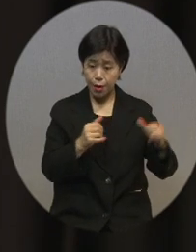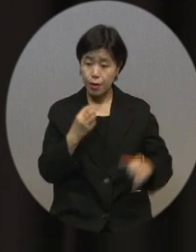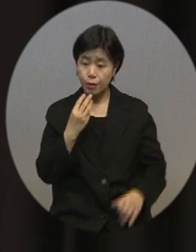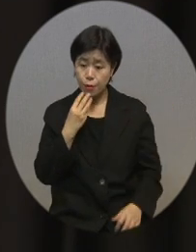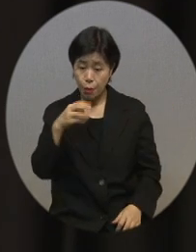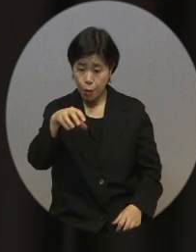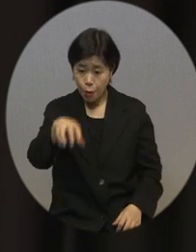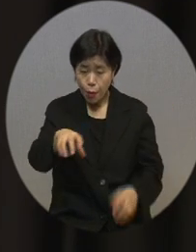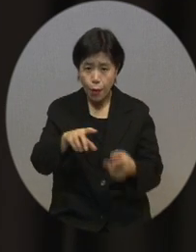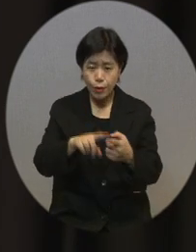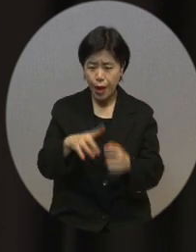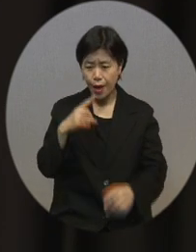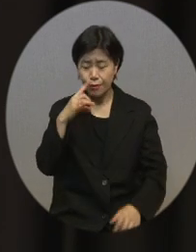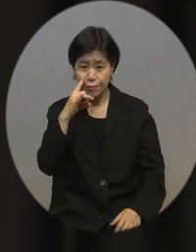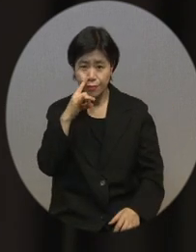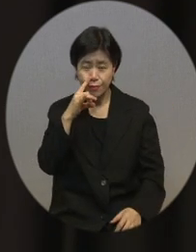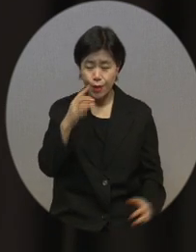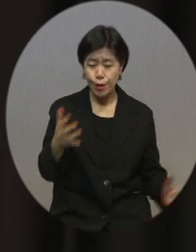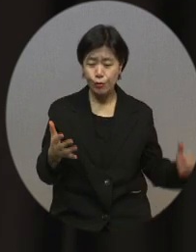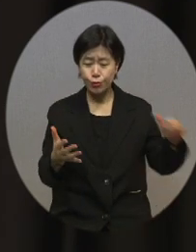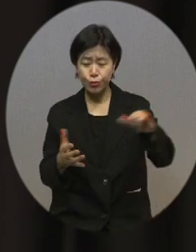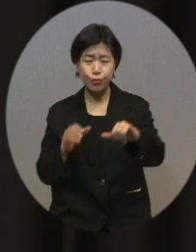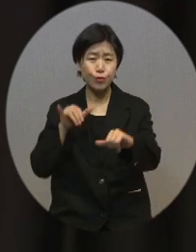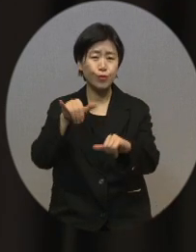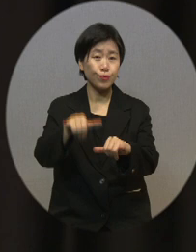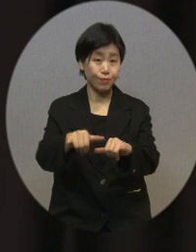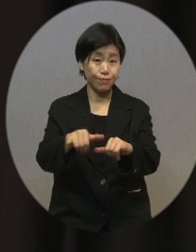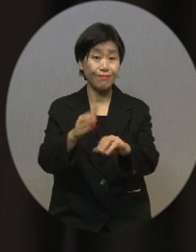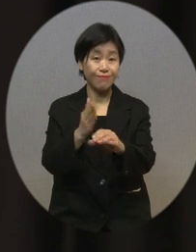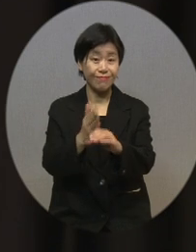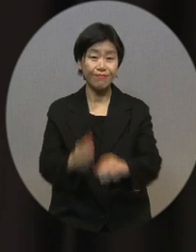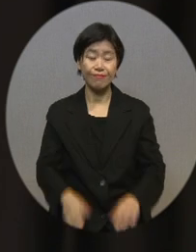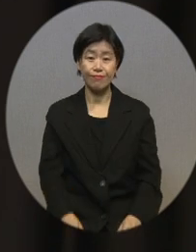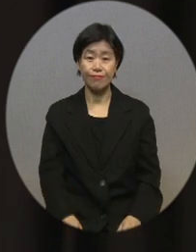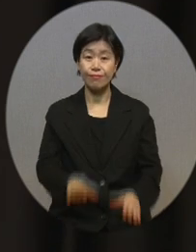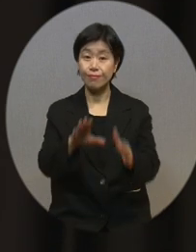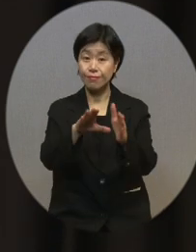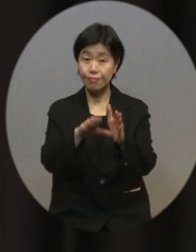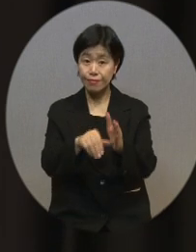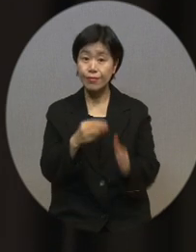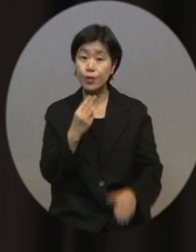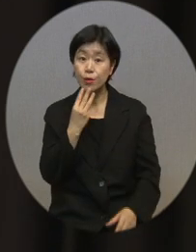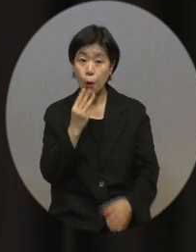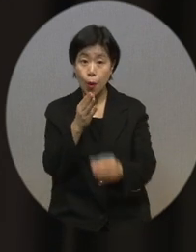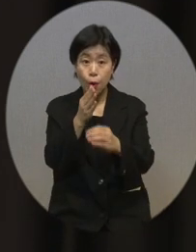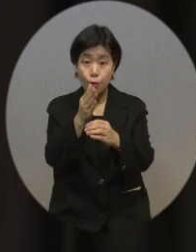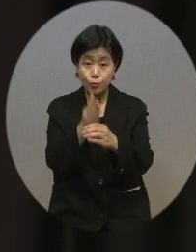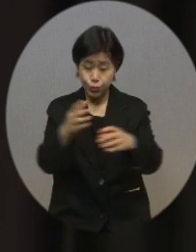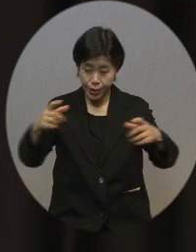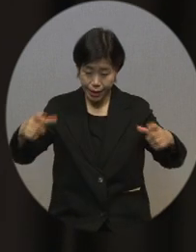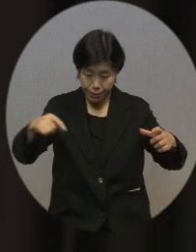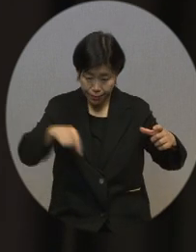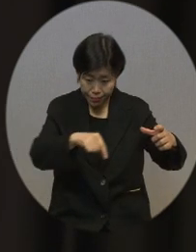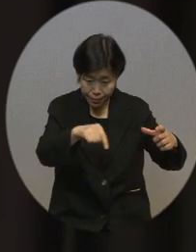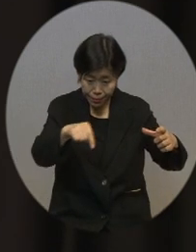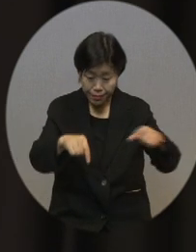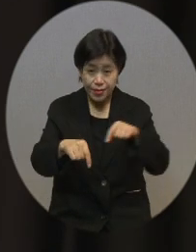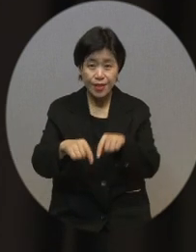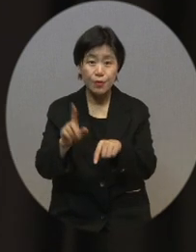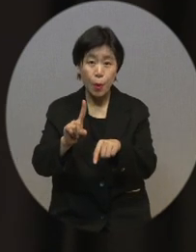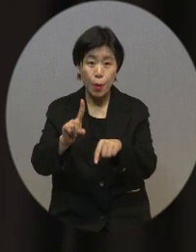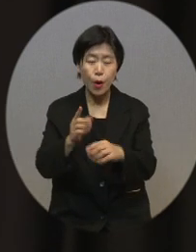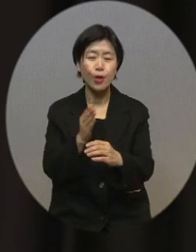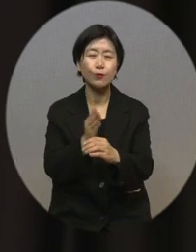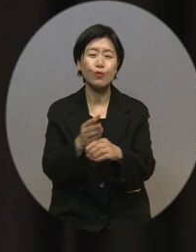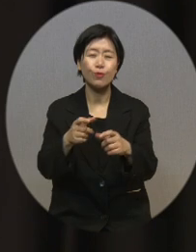관광을 찾아오고 있습니다. 자, 이런 때 서울의 중심, 중구의 행정을